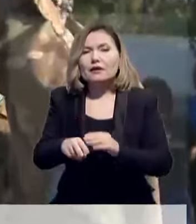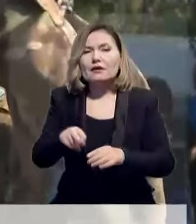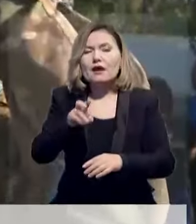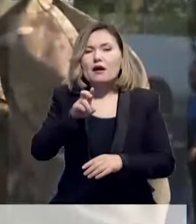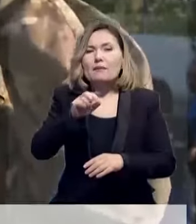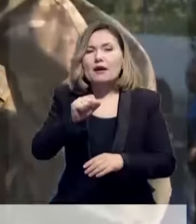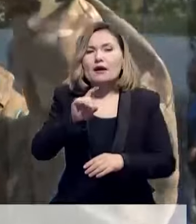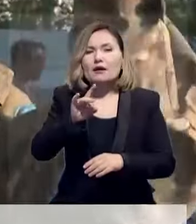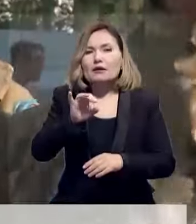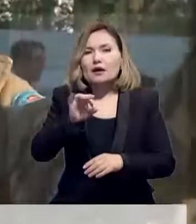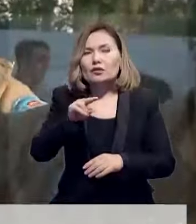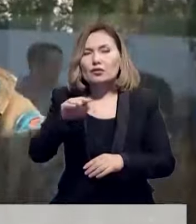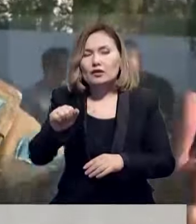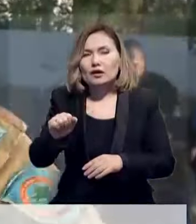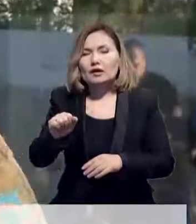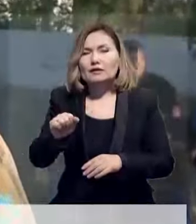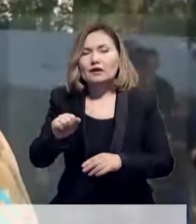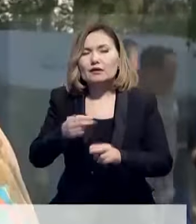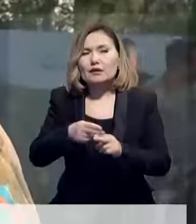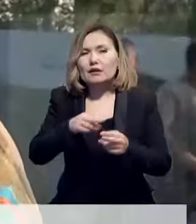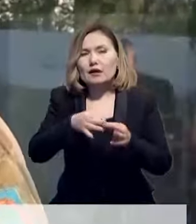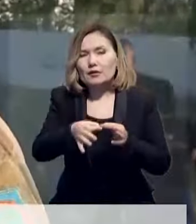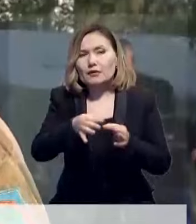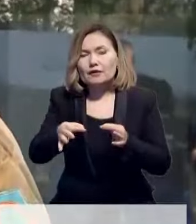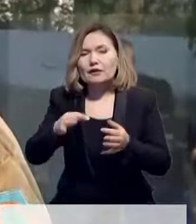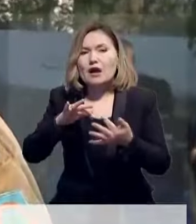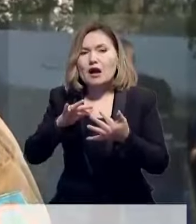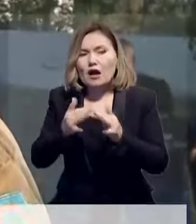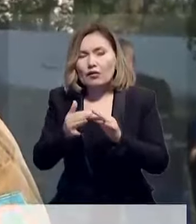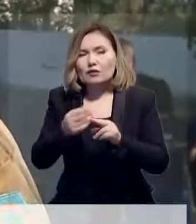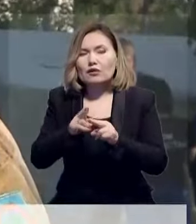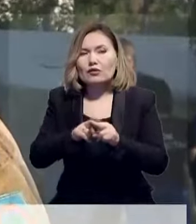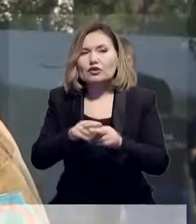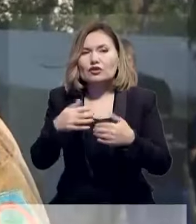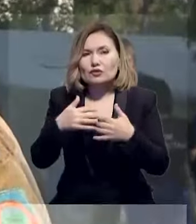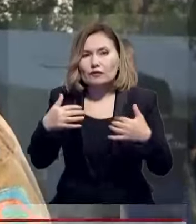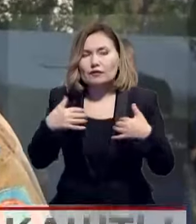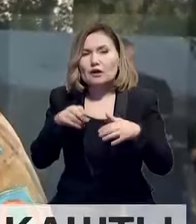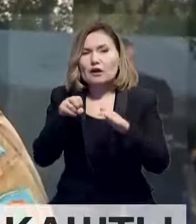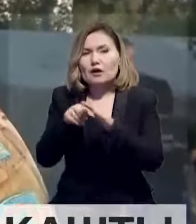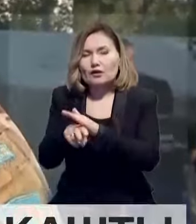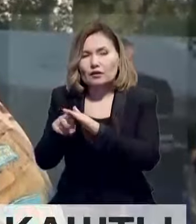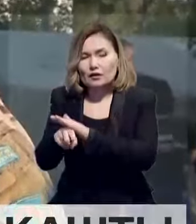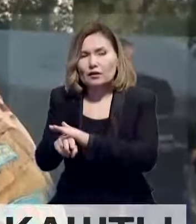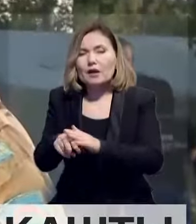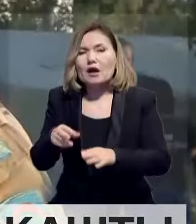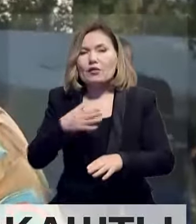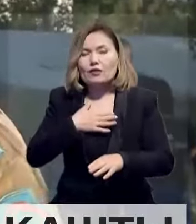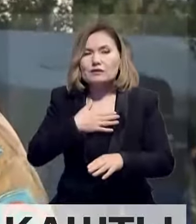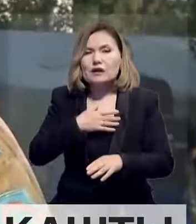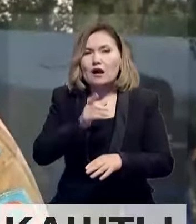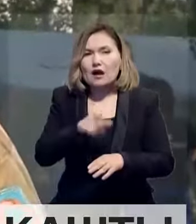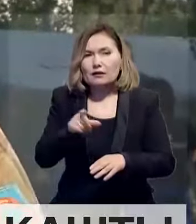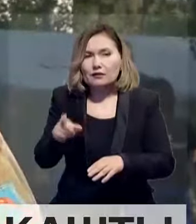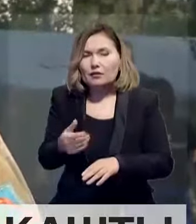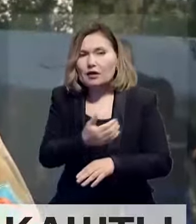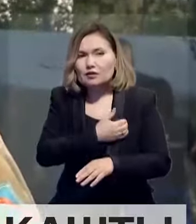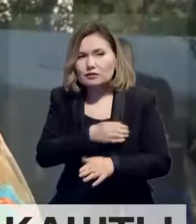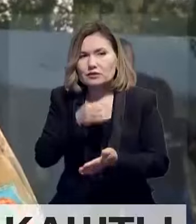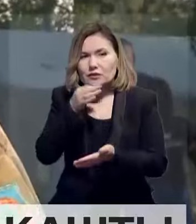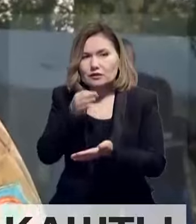Бородулиха, Нарадағы Боровлянка деген ауылдар мекендерінің ішіне кіріп кетіп отыр. Мен аудан тұрғындарына айтқым